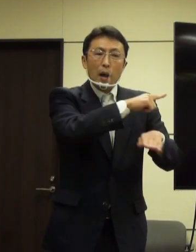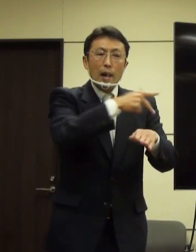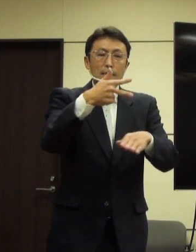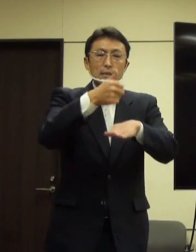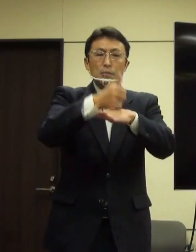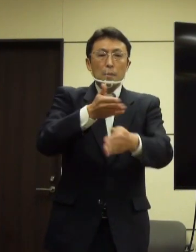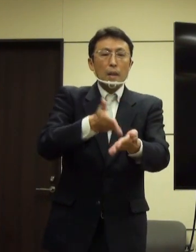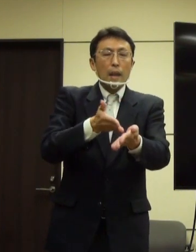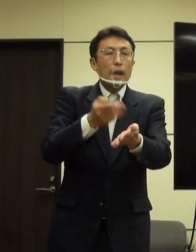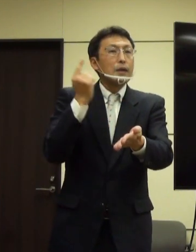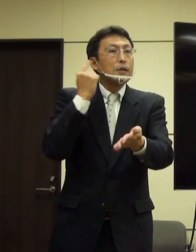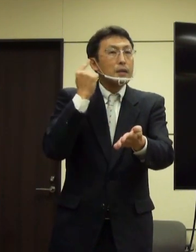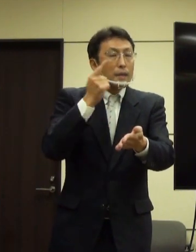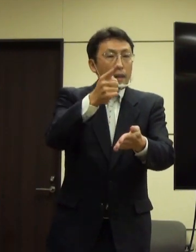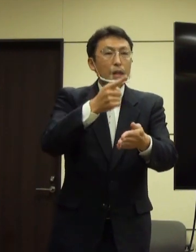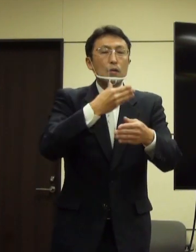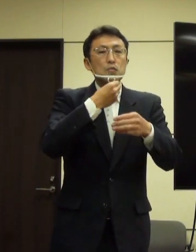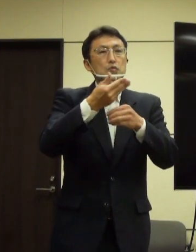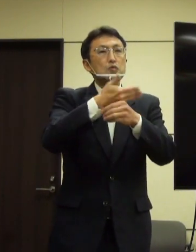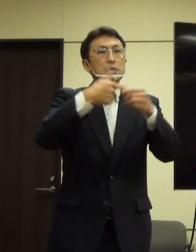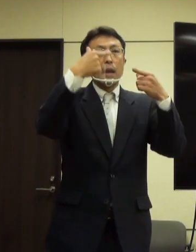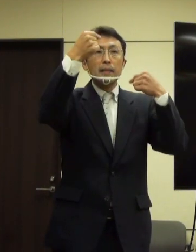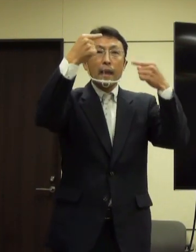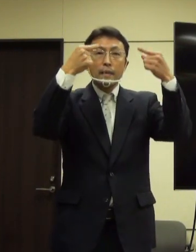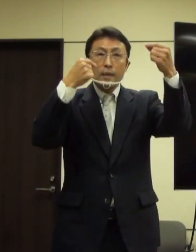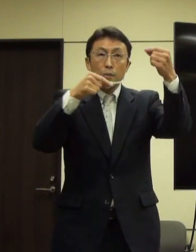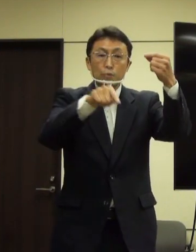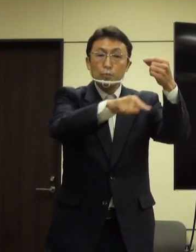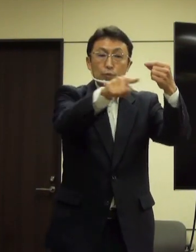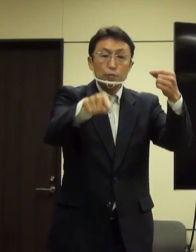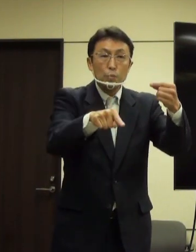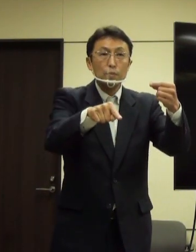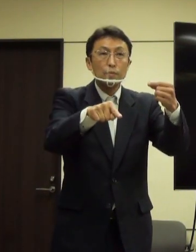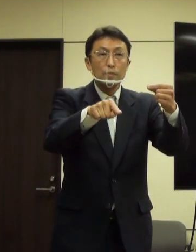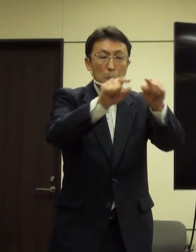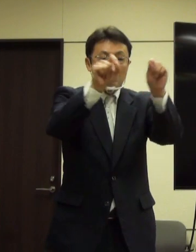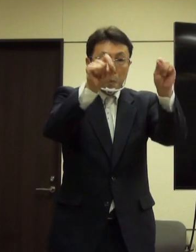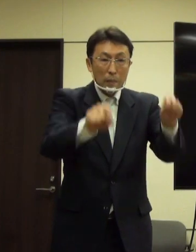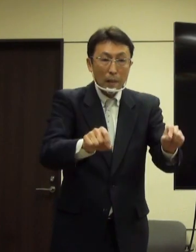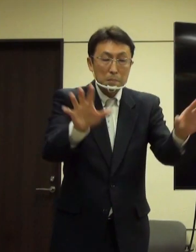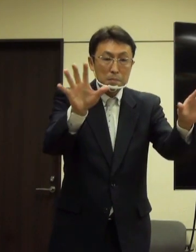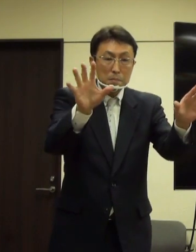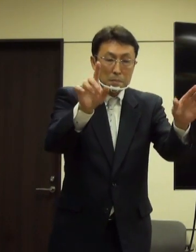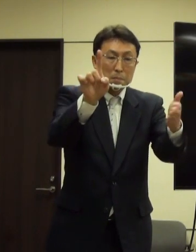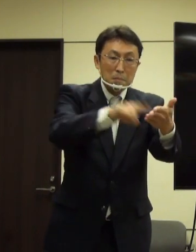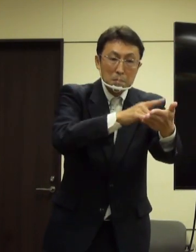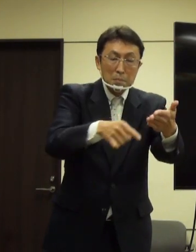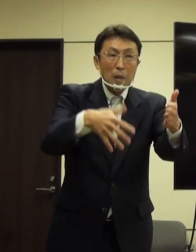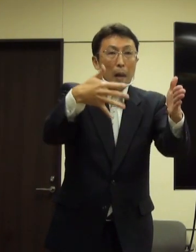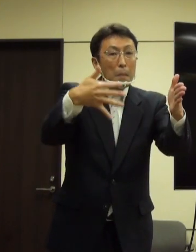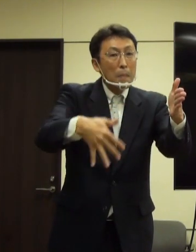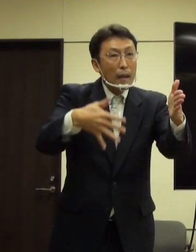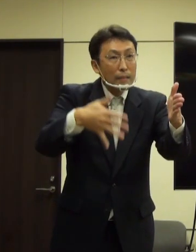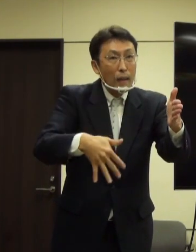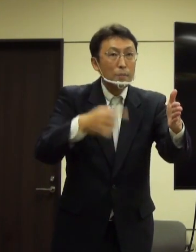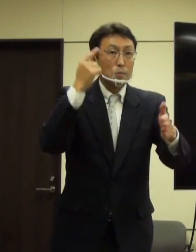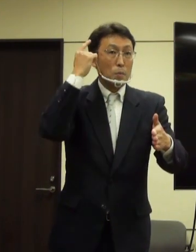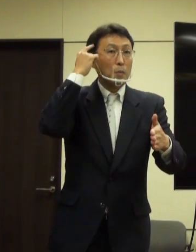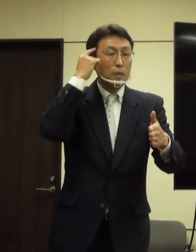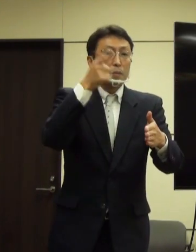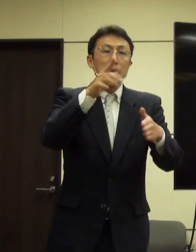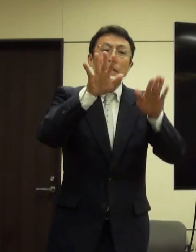けどその辺は主張どのように受け止めていらっしゃいますでしょうか相当大変だと思うんですけどあの